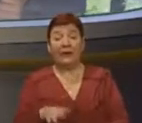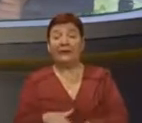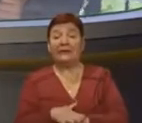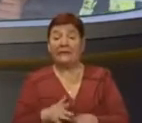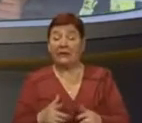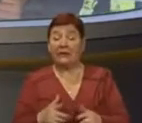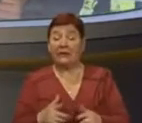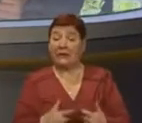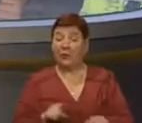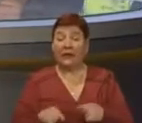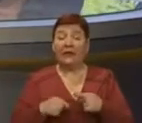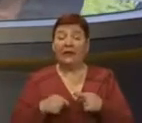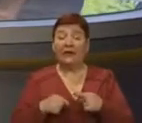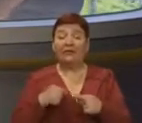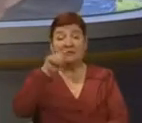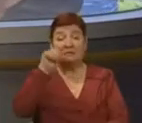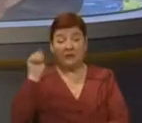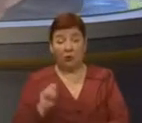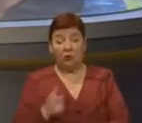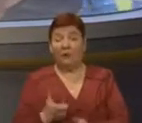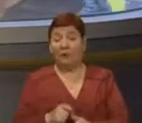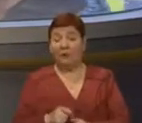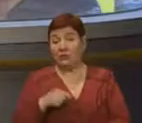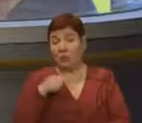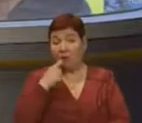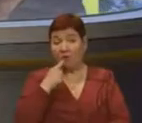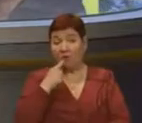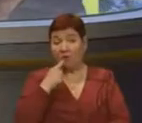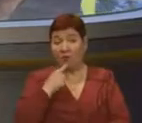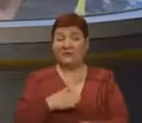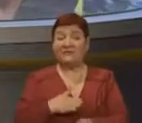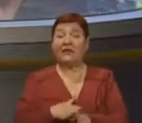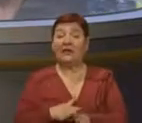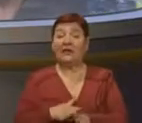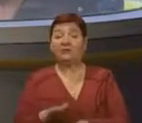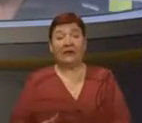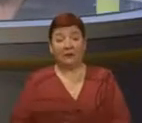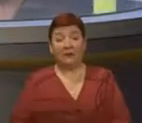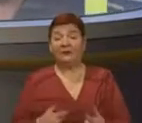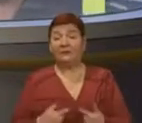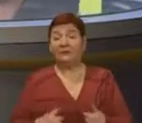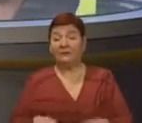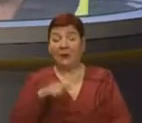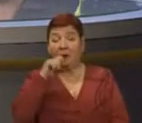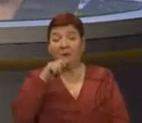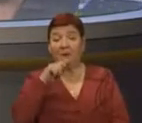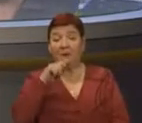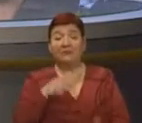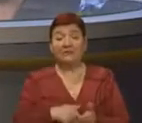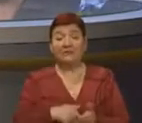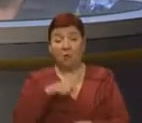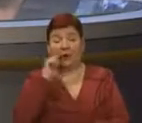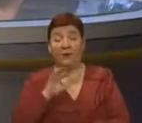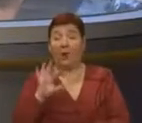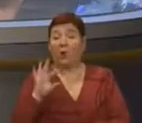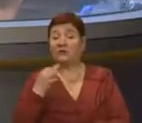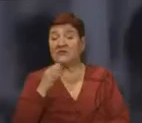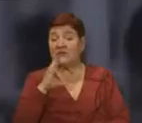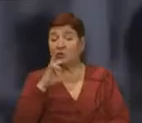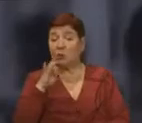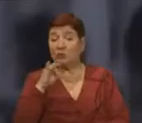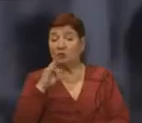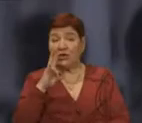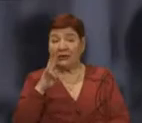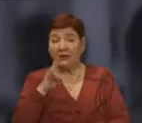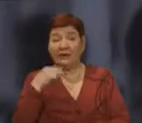населений пункт через війну. Більше про це поговоримо з виконавчим директором Асоціації міст України Олександр Слобожан у